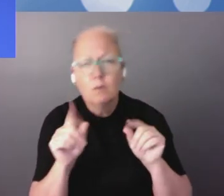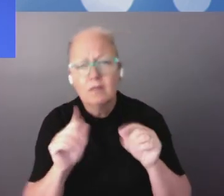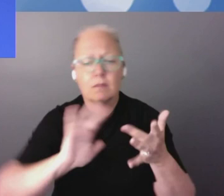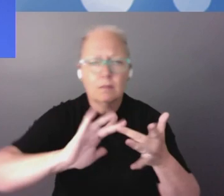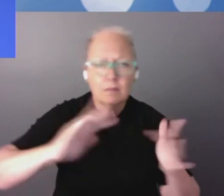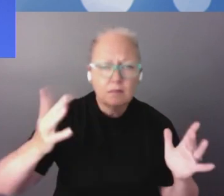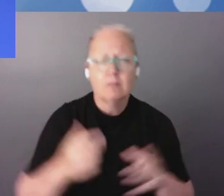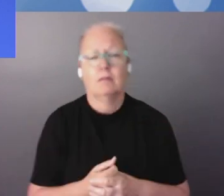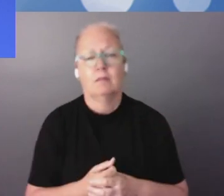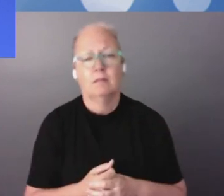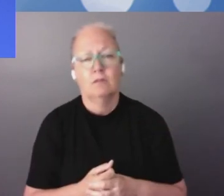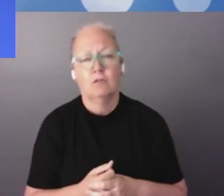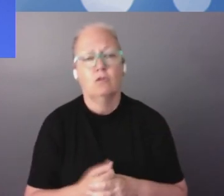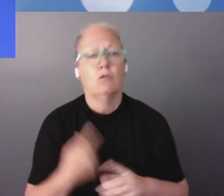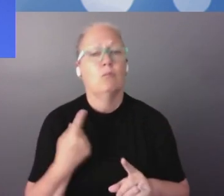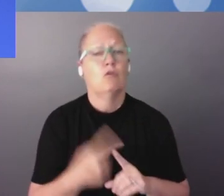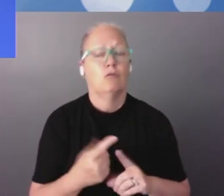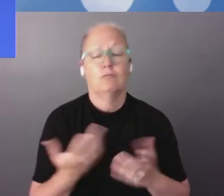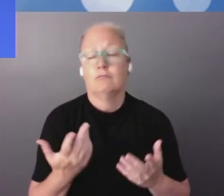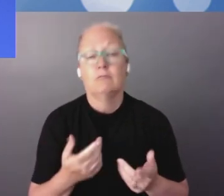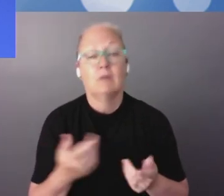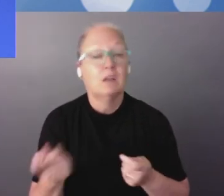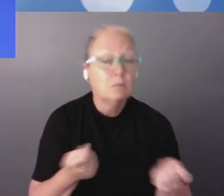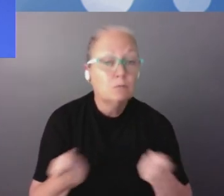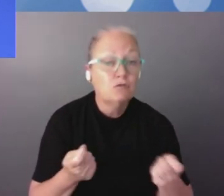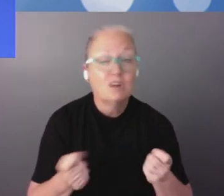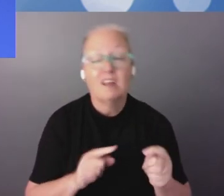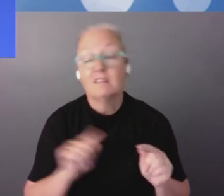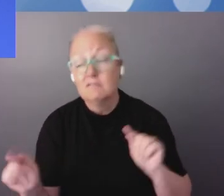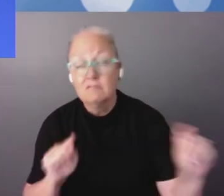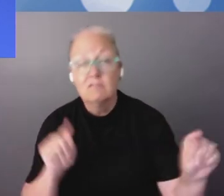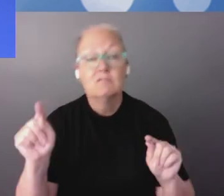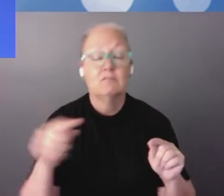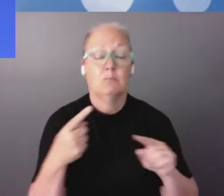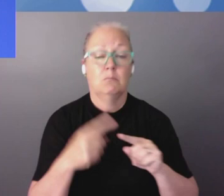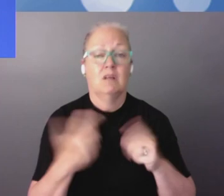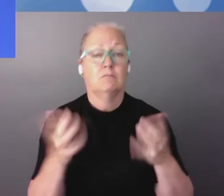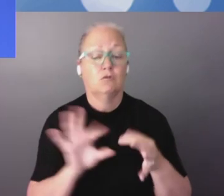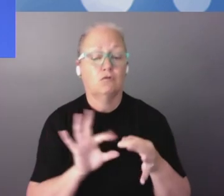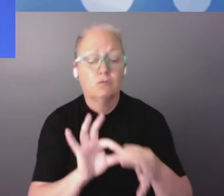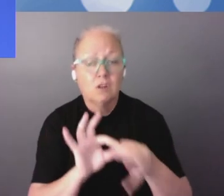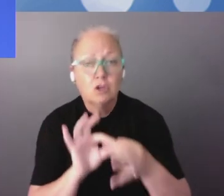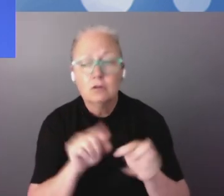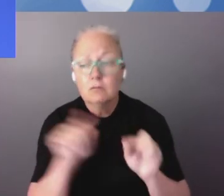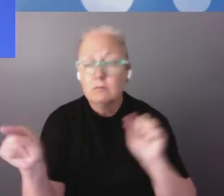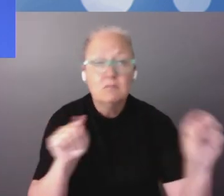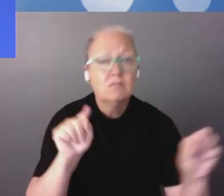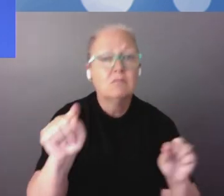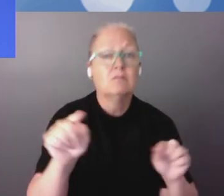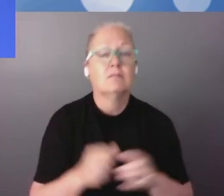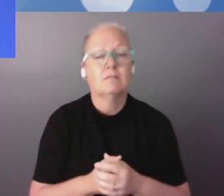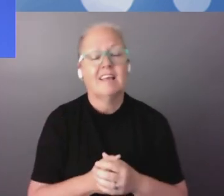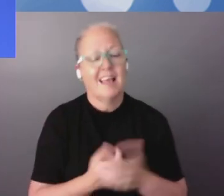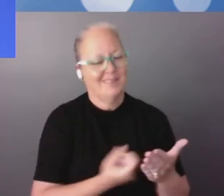органами территориального управления и также межчеловеческими контактами. Так что сегодня